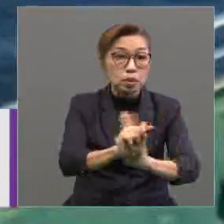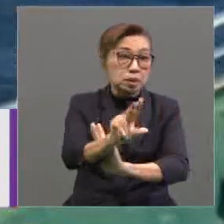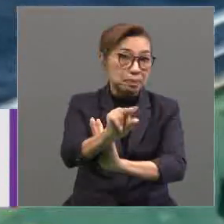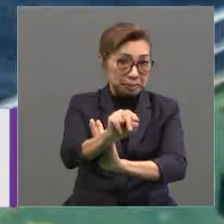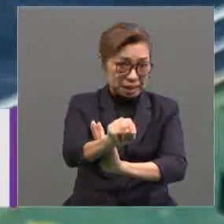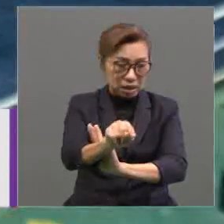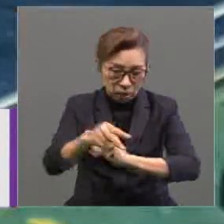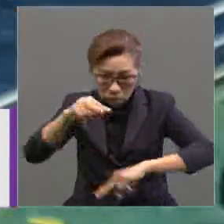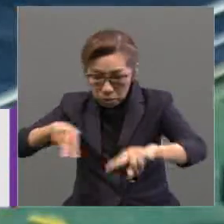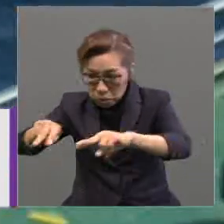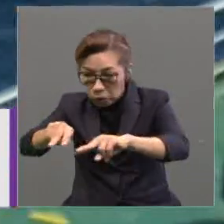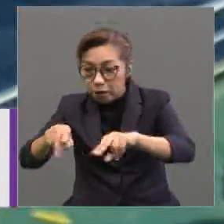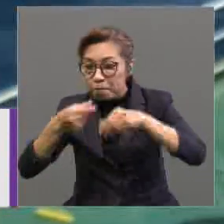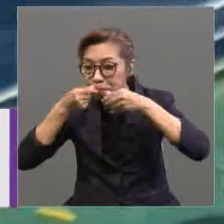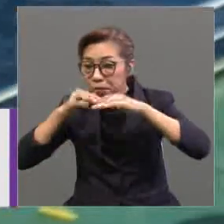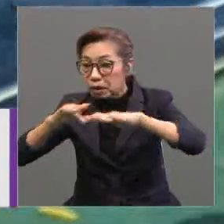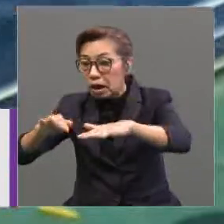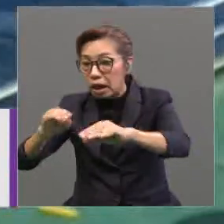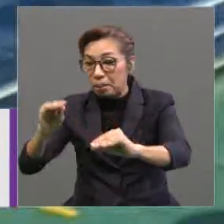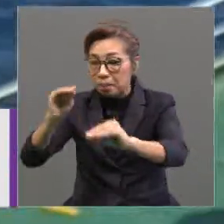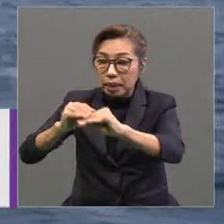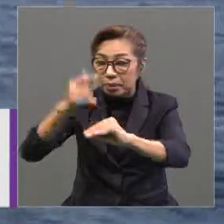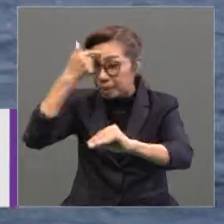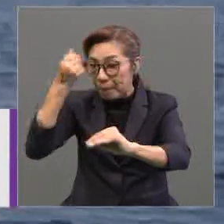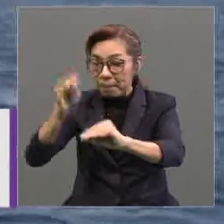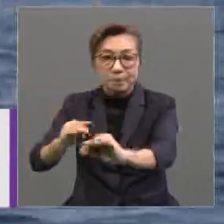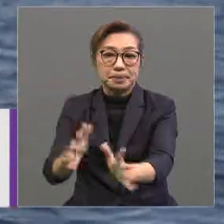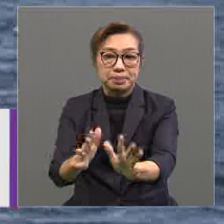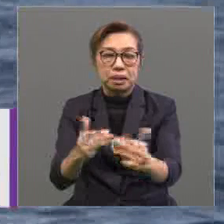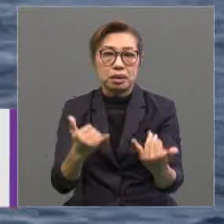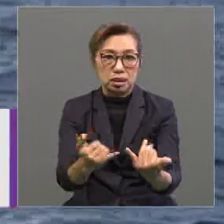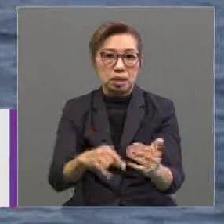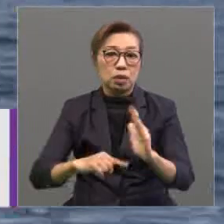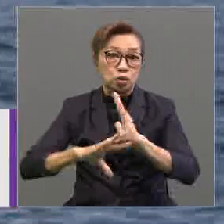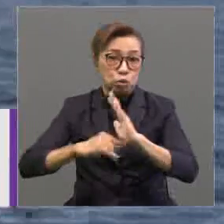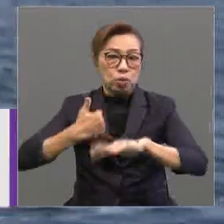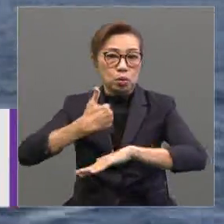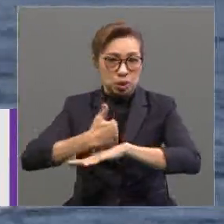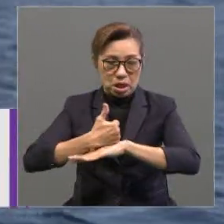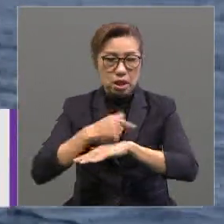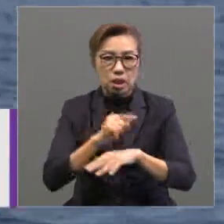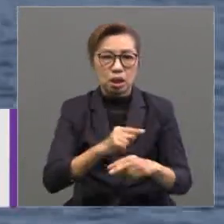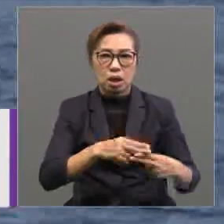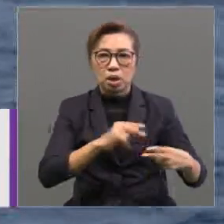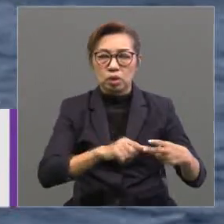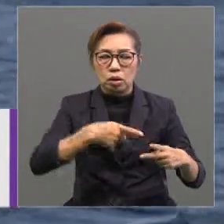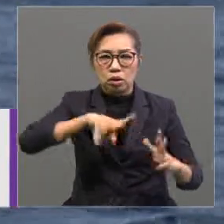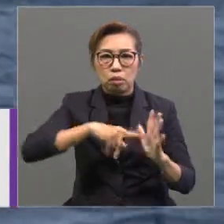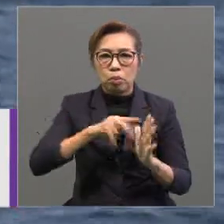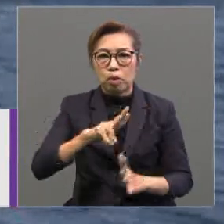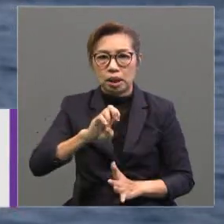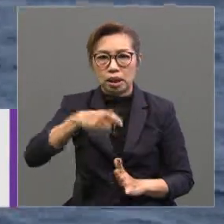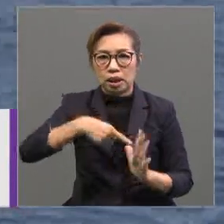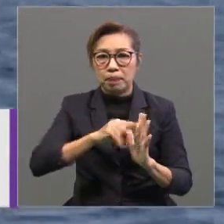ซึ่งก็ไม่พบคราบน้ำมันเพิ่มเติมแต่อย่างใดนายธวัชชัยสีทองผู้ว่าราชการจังหวัดชลบุรีพร้อมด้วยนายภูริพัฒน์ธีรกุล